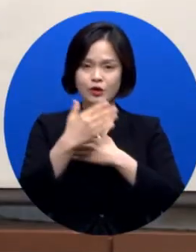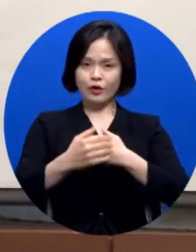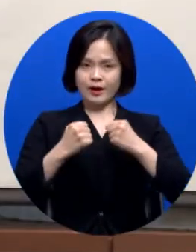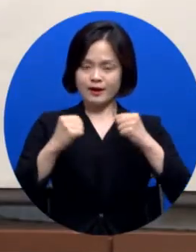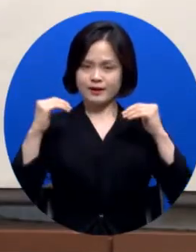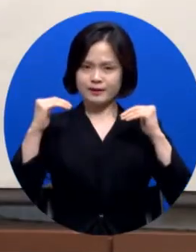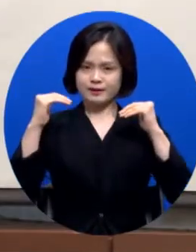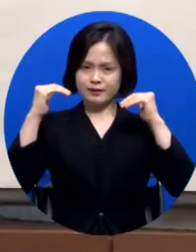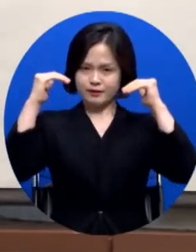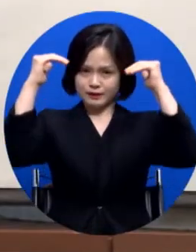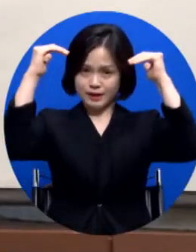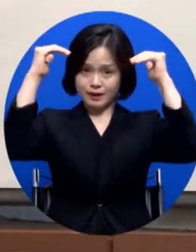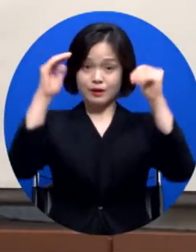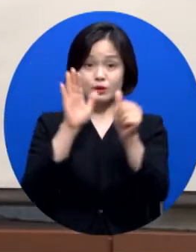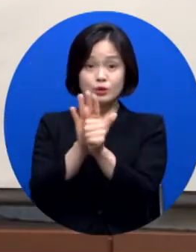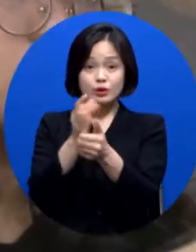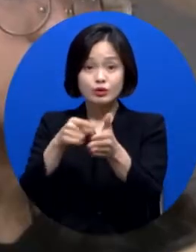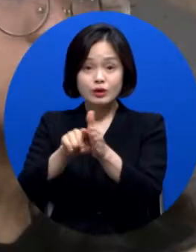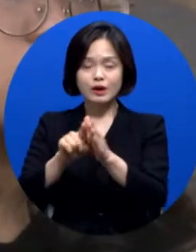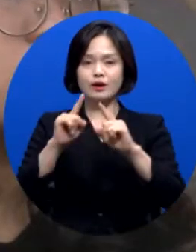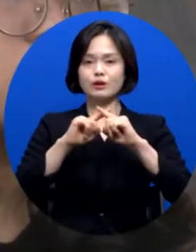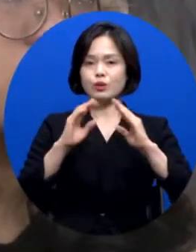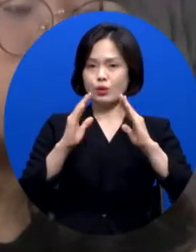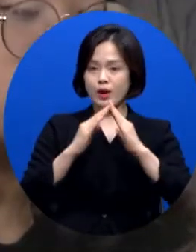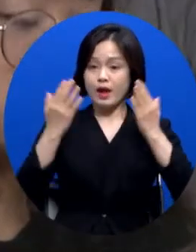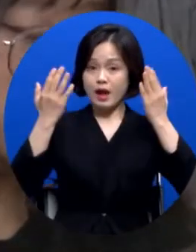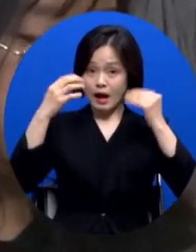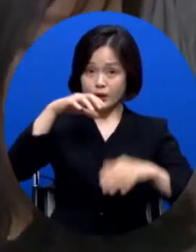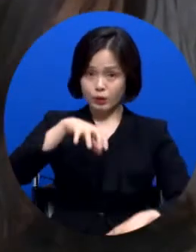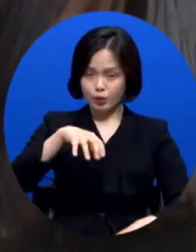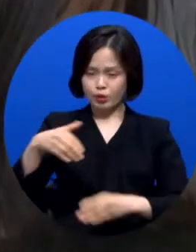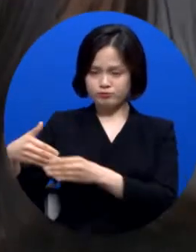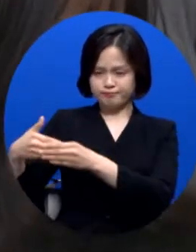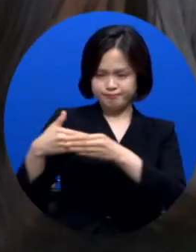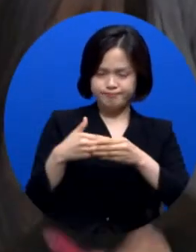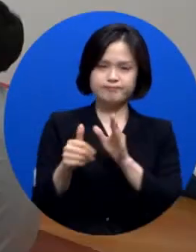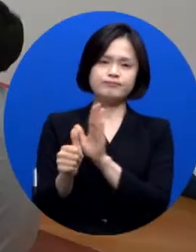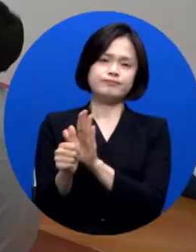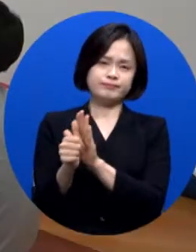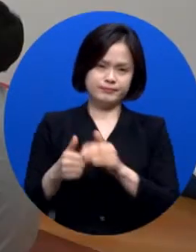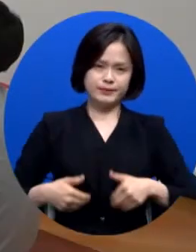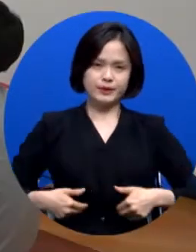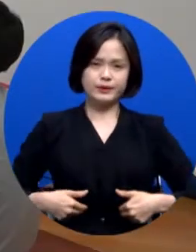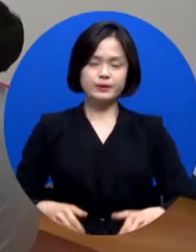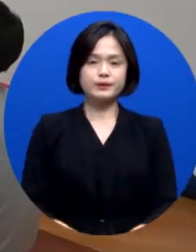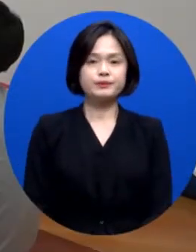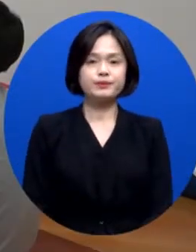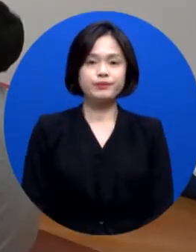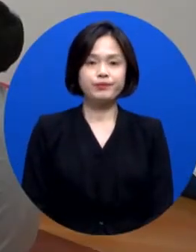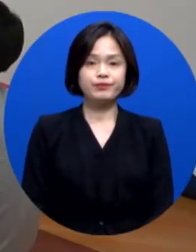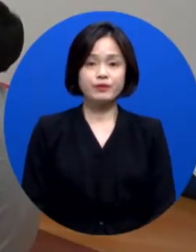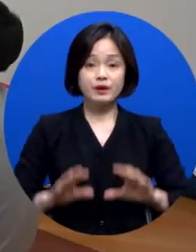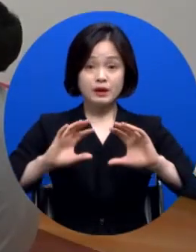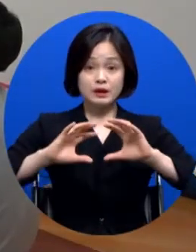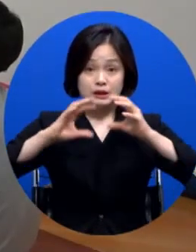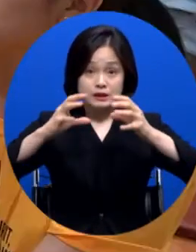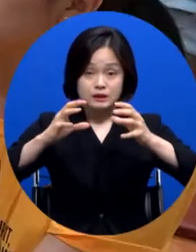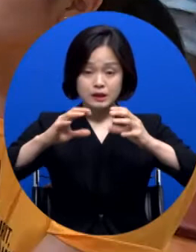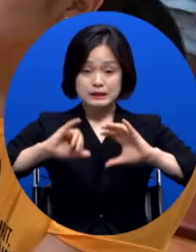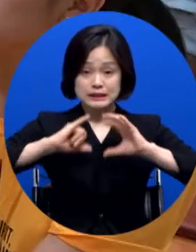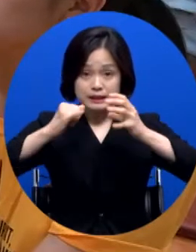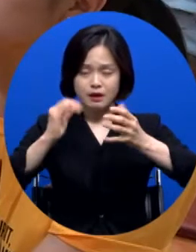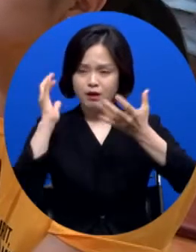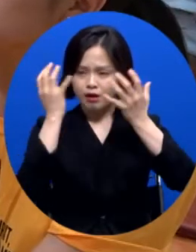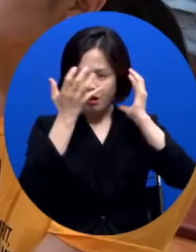수 있도록 교회와 학교 선교단체가 길잡이 역할을 하는 것도 중요합니다. 혼란스러운 세상에서 흔들리지